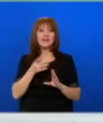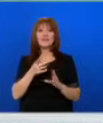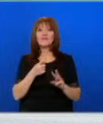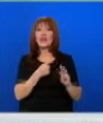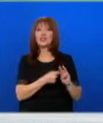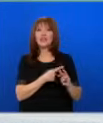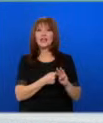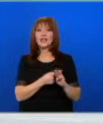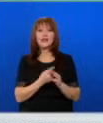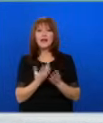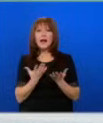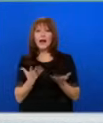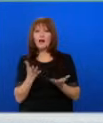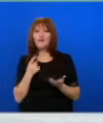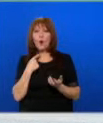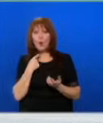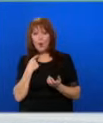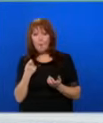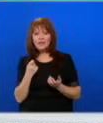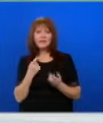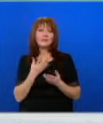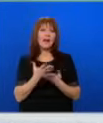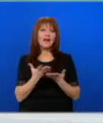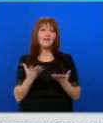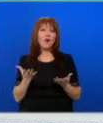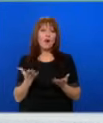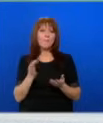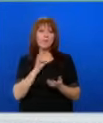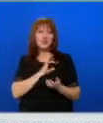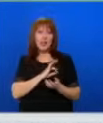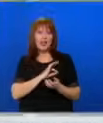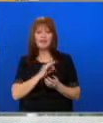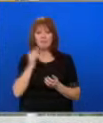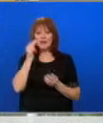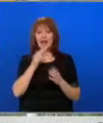Какво губят, какво печелят България и Румъния? Отговорите потърси Ива Стойкова, да видим.